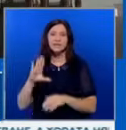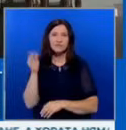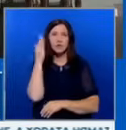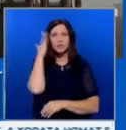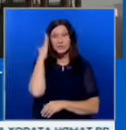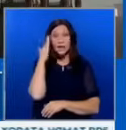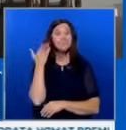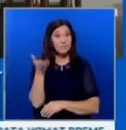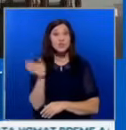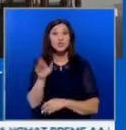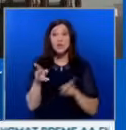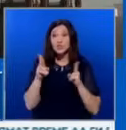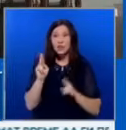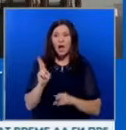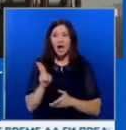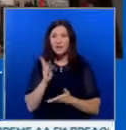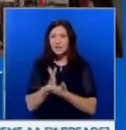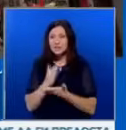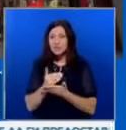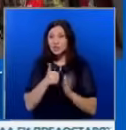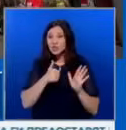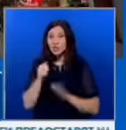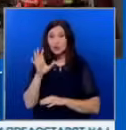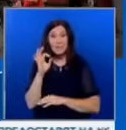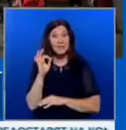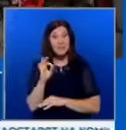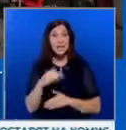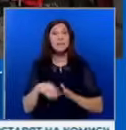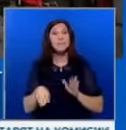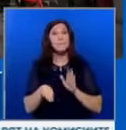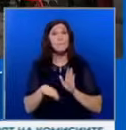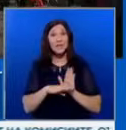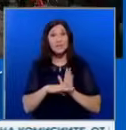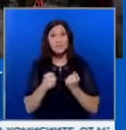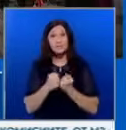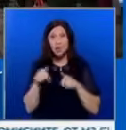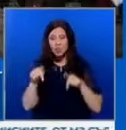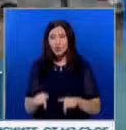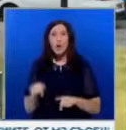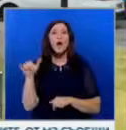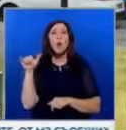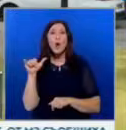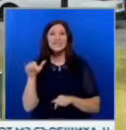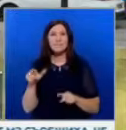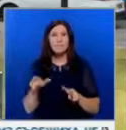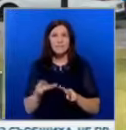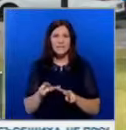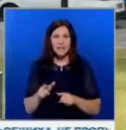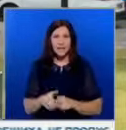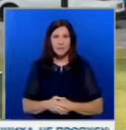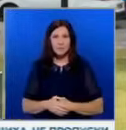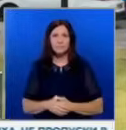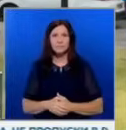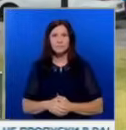страна. И те ще решат как да разпределят 650-те депутатски места тук в Уестминстър.